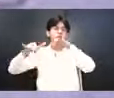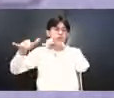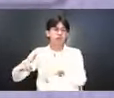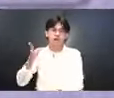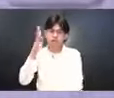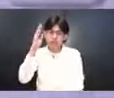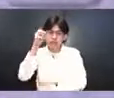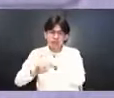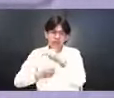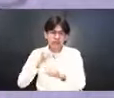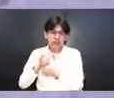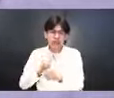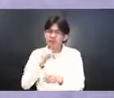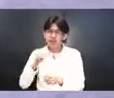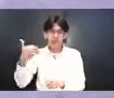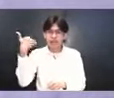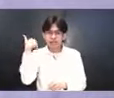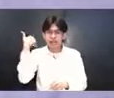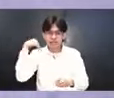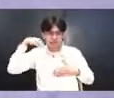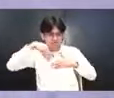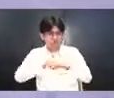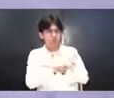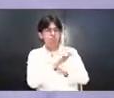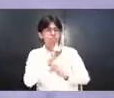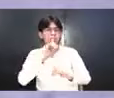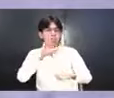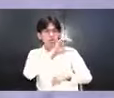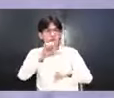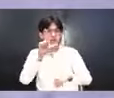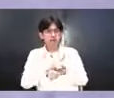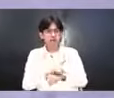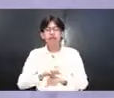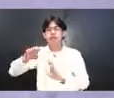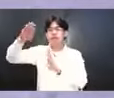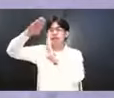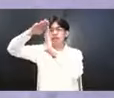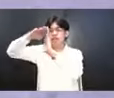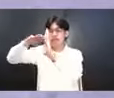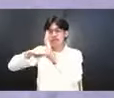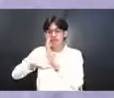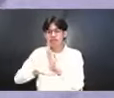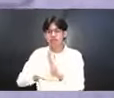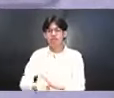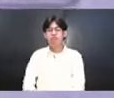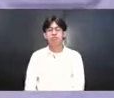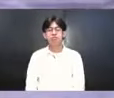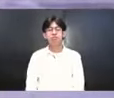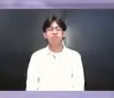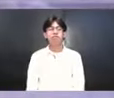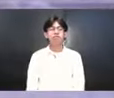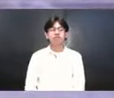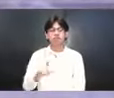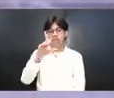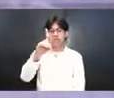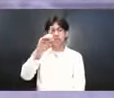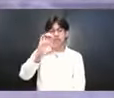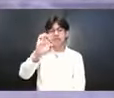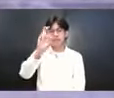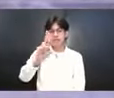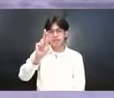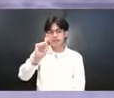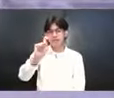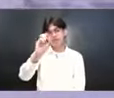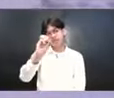sila pumapasok doon. So ito yung mga batas. Deuteronomy is the second Torah telling